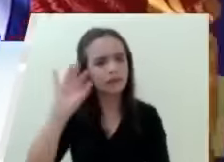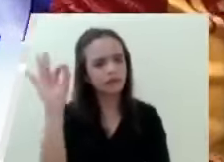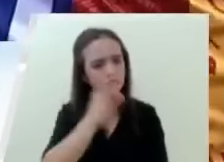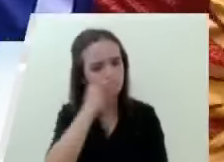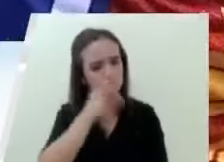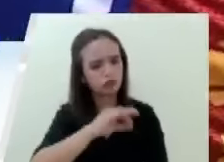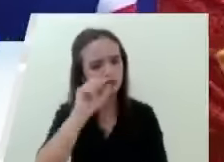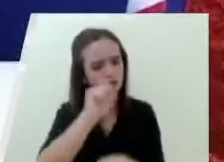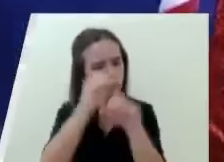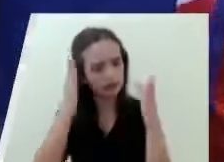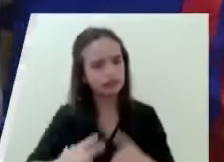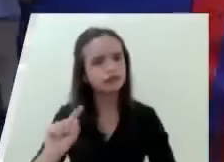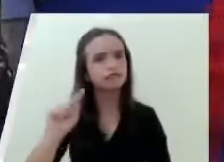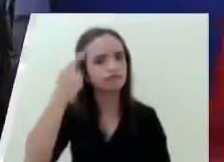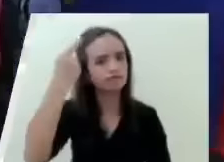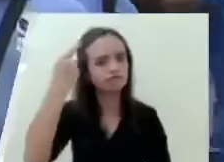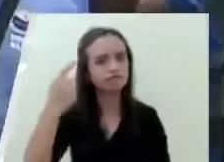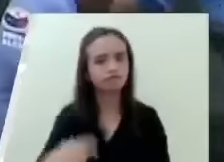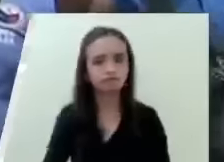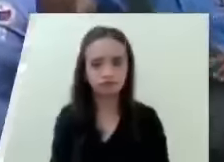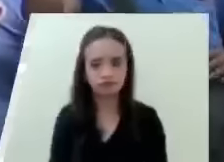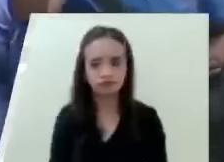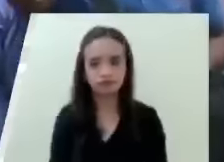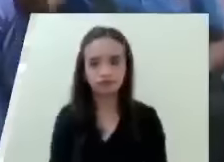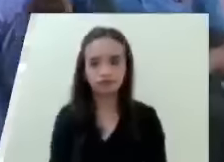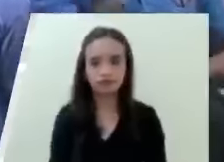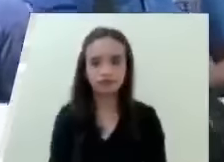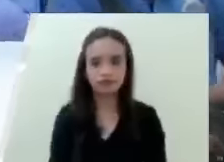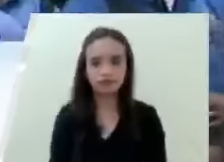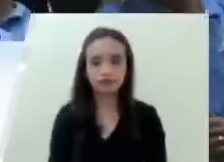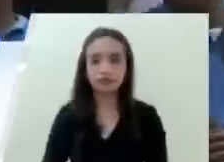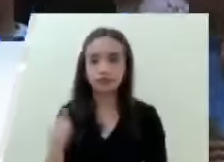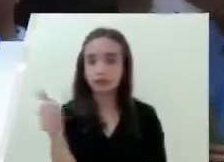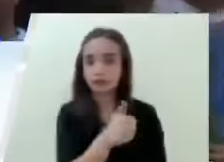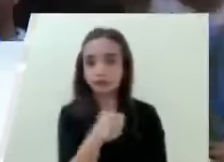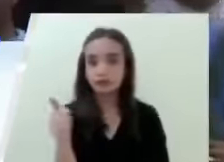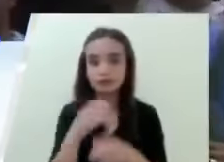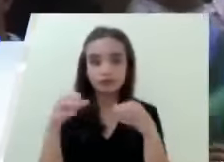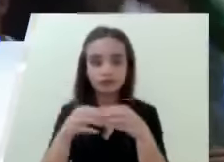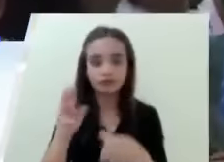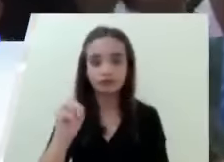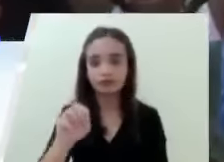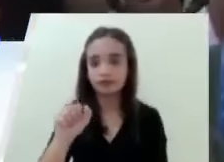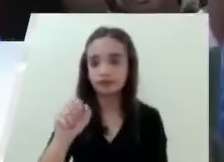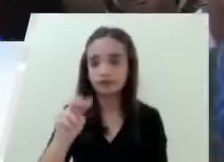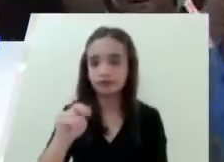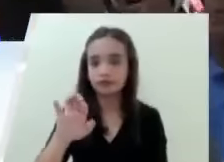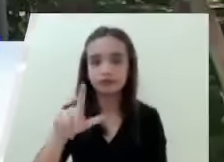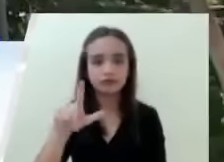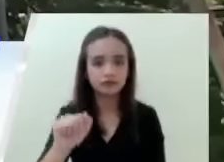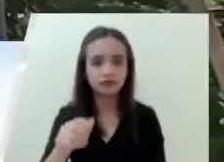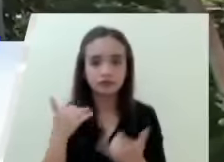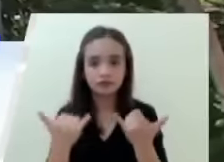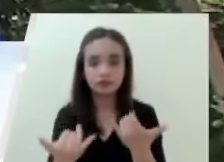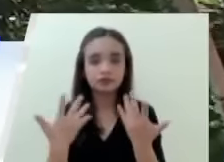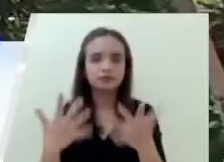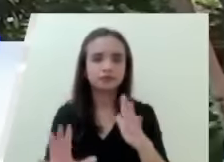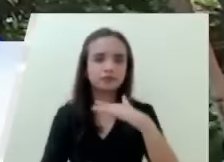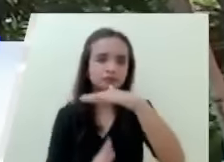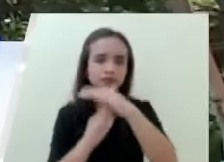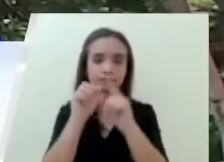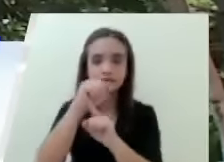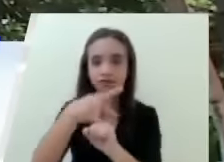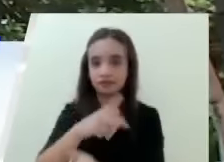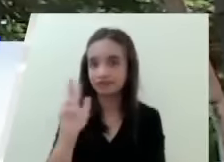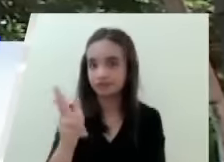Pilipino muna! Ang transport group na Manibela iprinotesta rin ang kakapasulang na deadline ng konsolidasyon ng